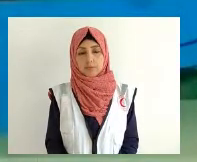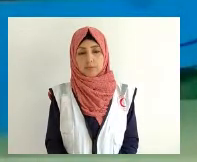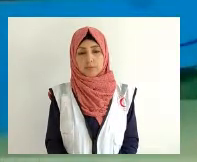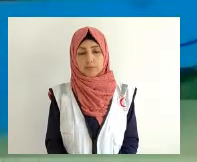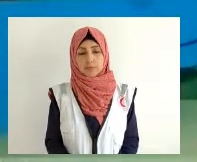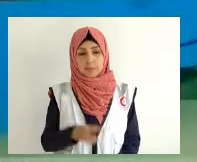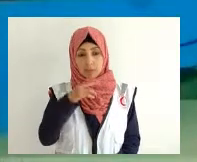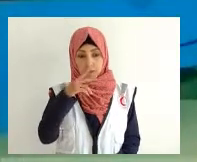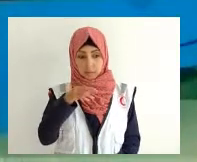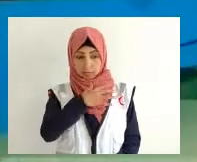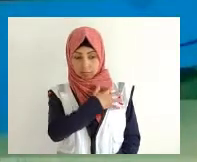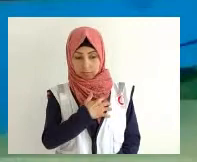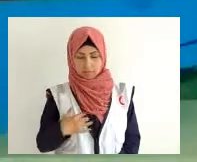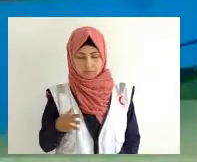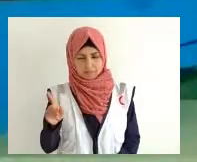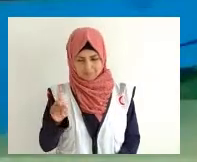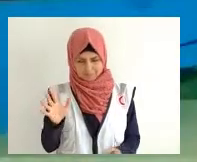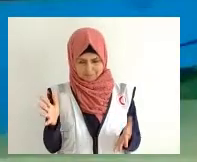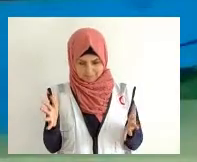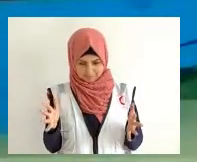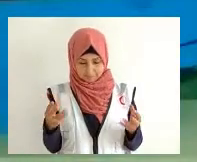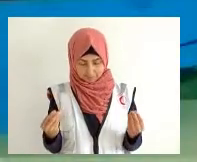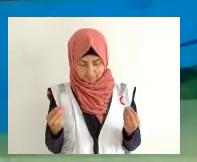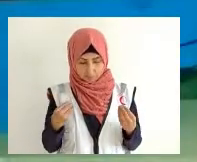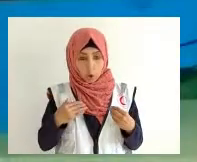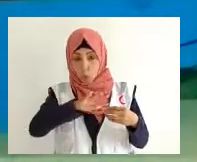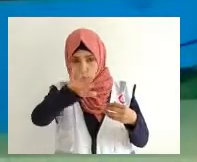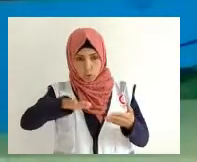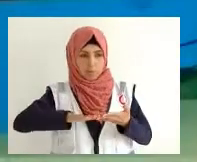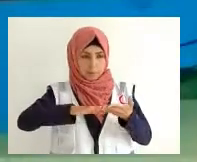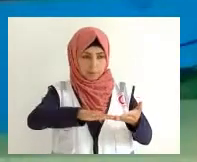حكى النمر: ما تخاف، راح نساعدك.